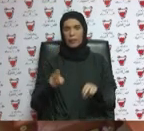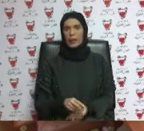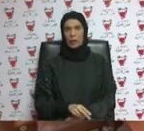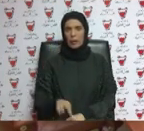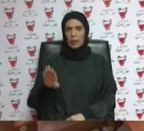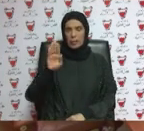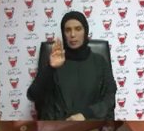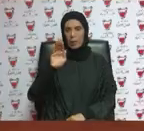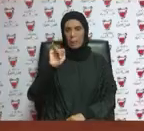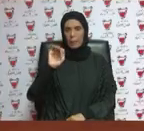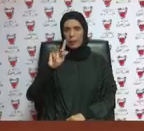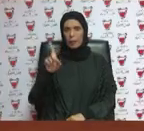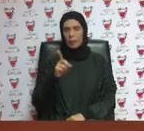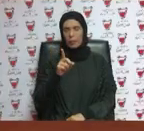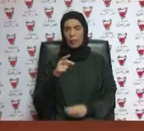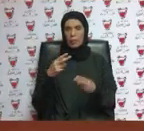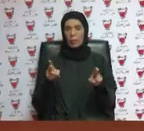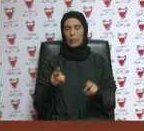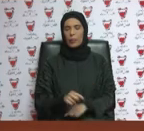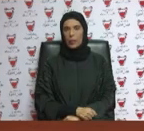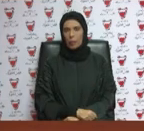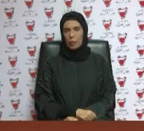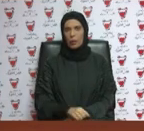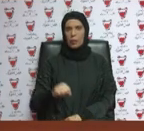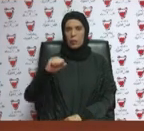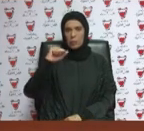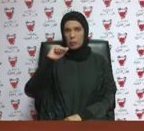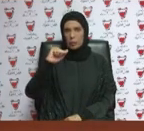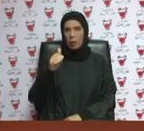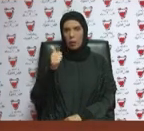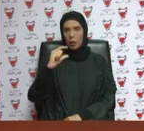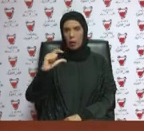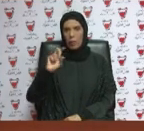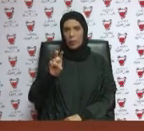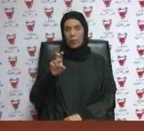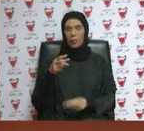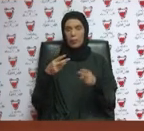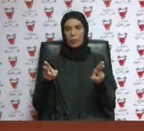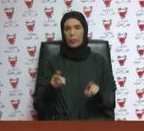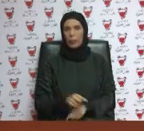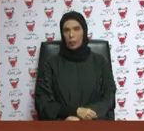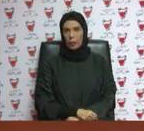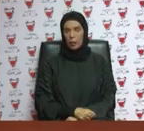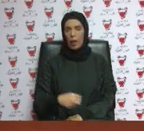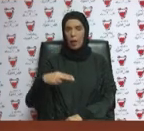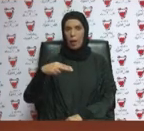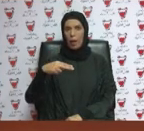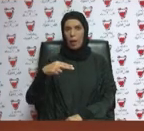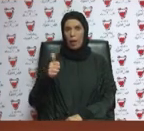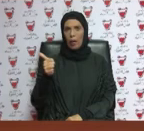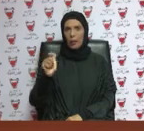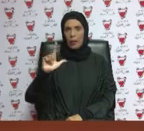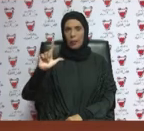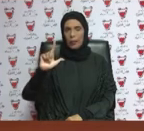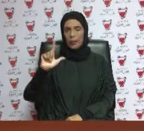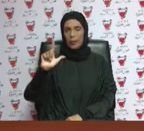سمير صادق محمد البحارنة، صادق عيد حسين آل رحمة، عادل عبد الرحمن